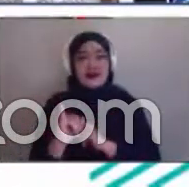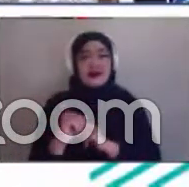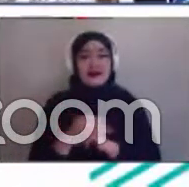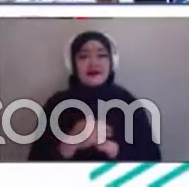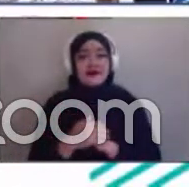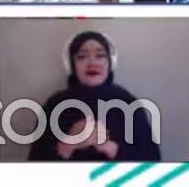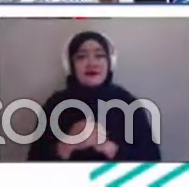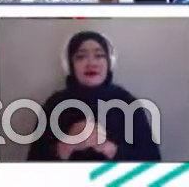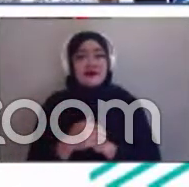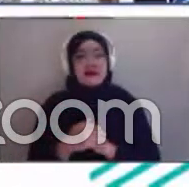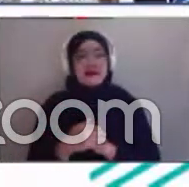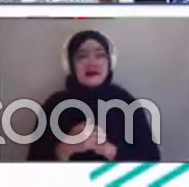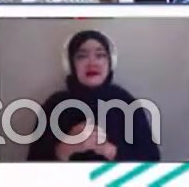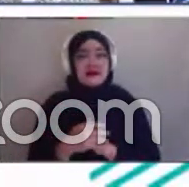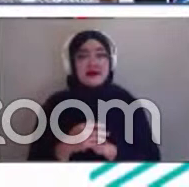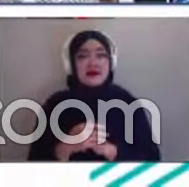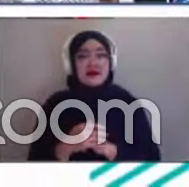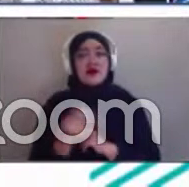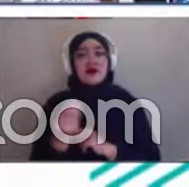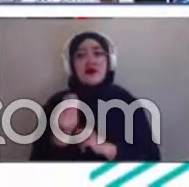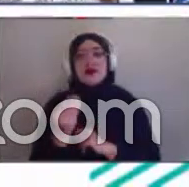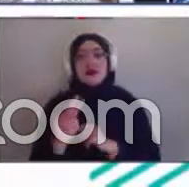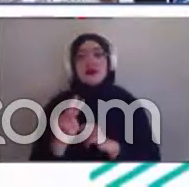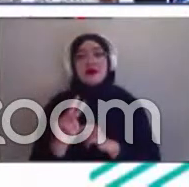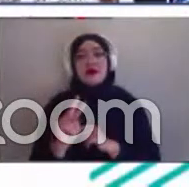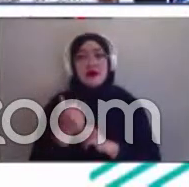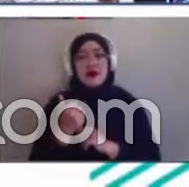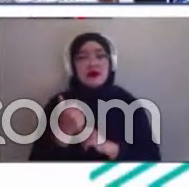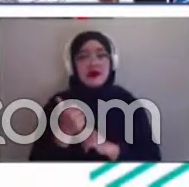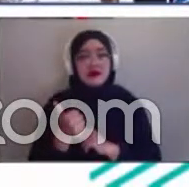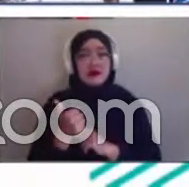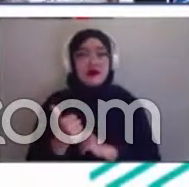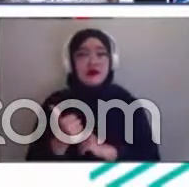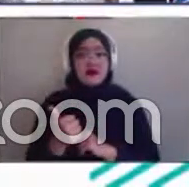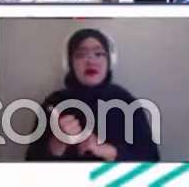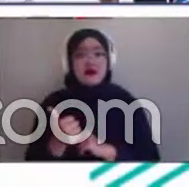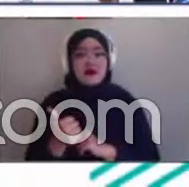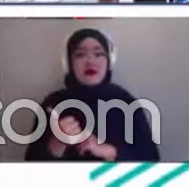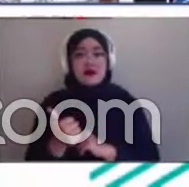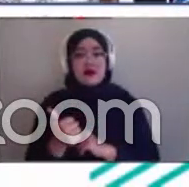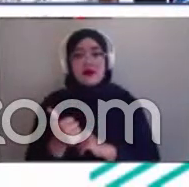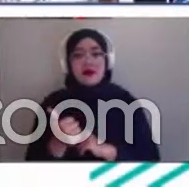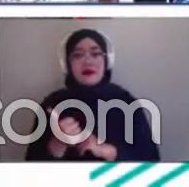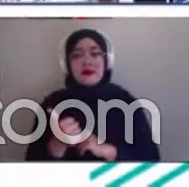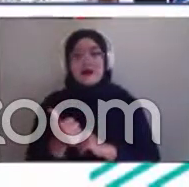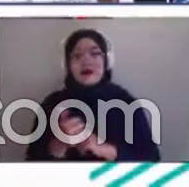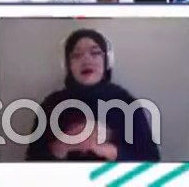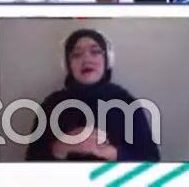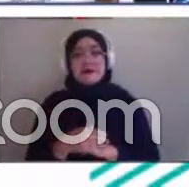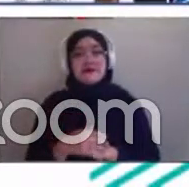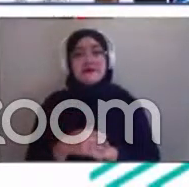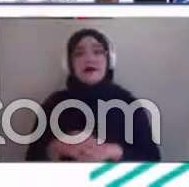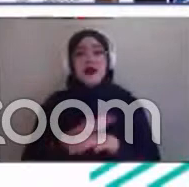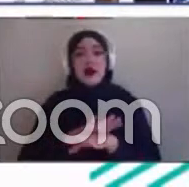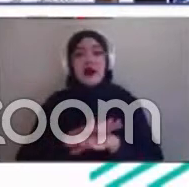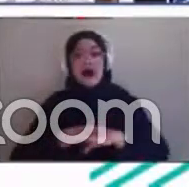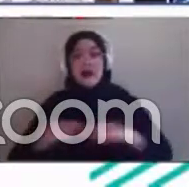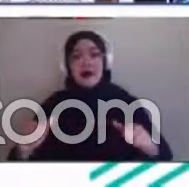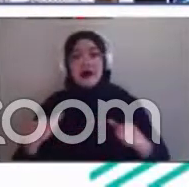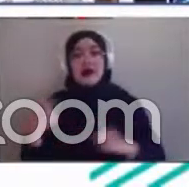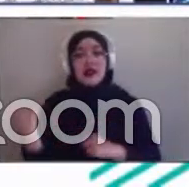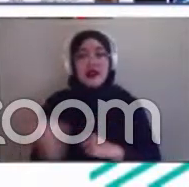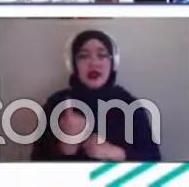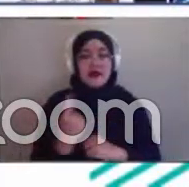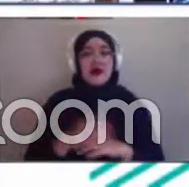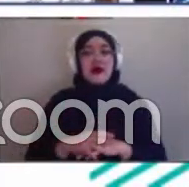literasi digital begitu ya, tentang pentingnya digital safety atau keamanan kita dalam melakukan aktivitas di dunia